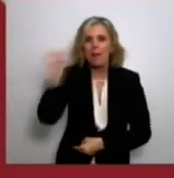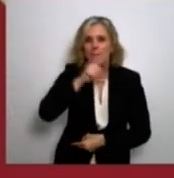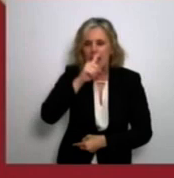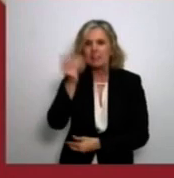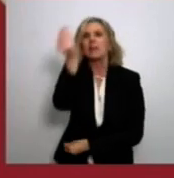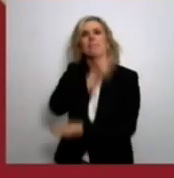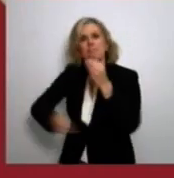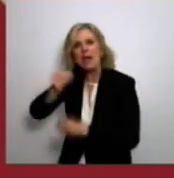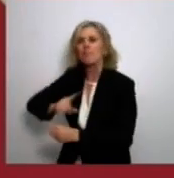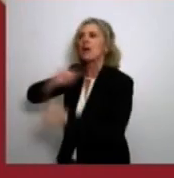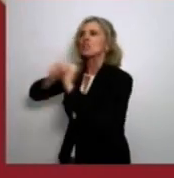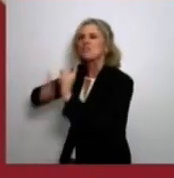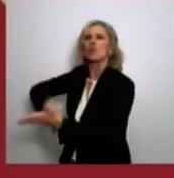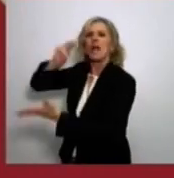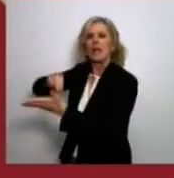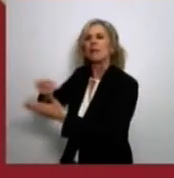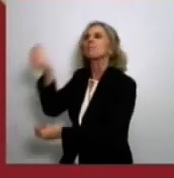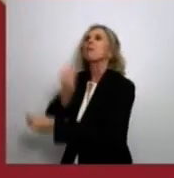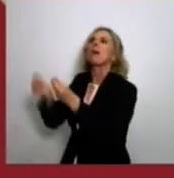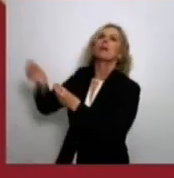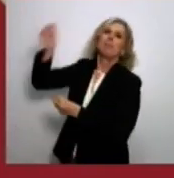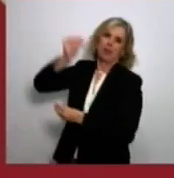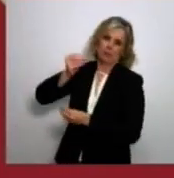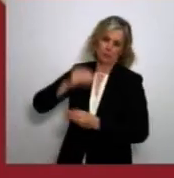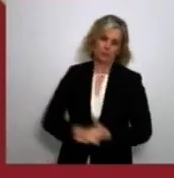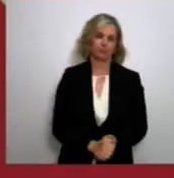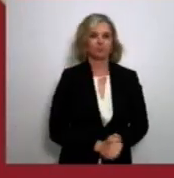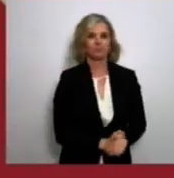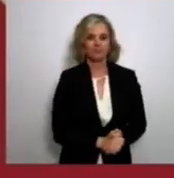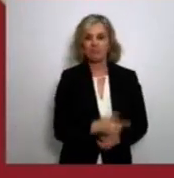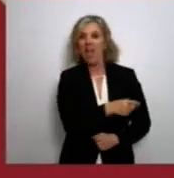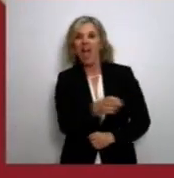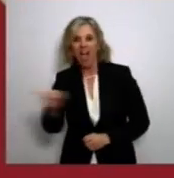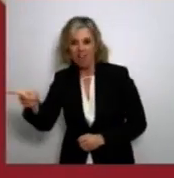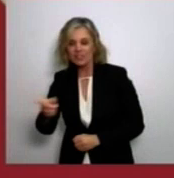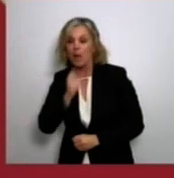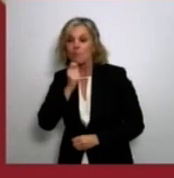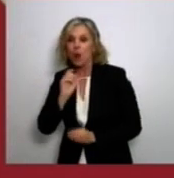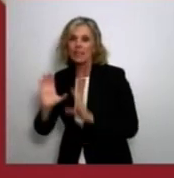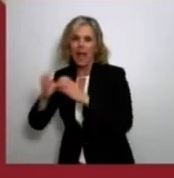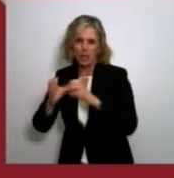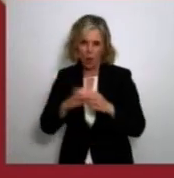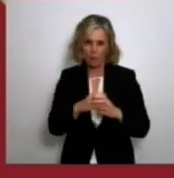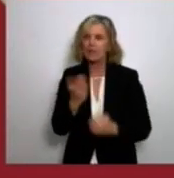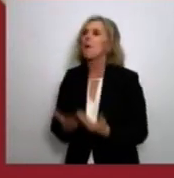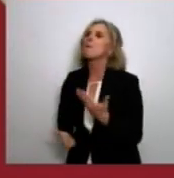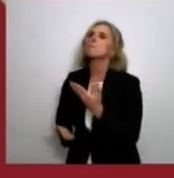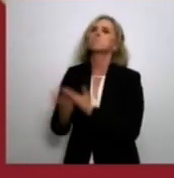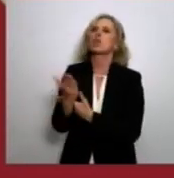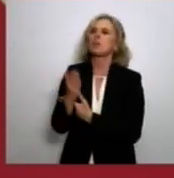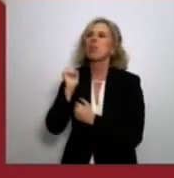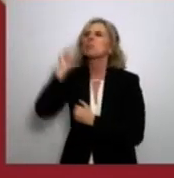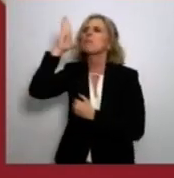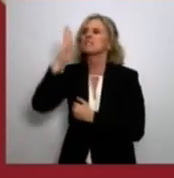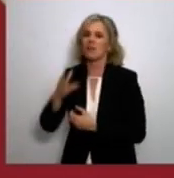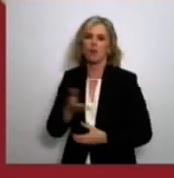τα σκεφτούμε όλα αυτά, συμπεραίνουμε ότι οι προτάσεις Μομφής που κάνουν αυτά τα κόμματα είναι για το Θεαθήνε και για να